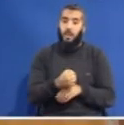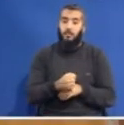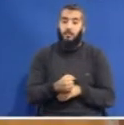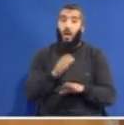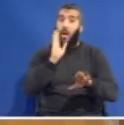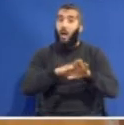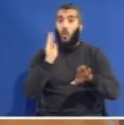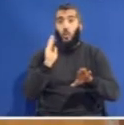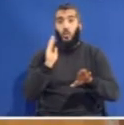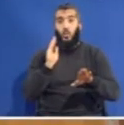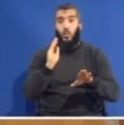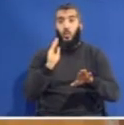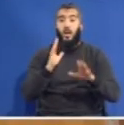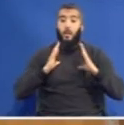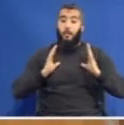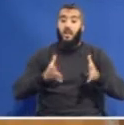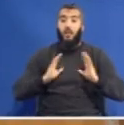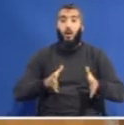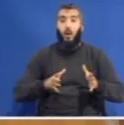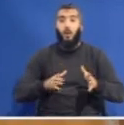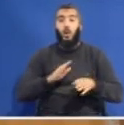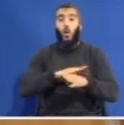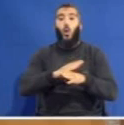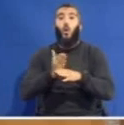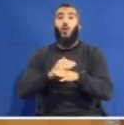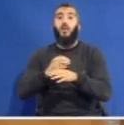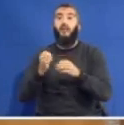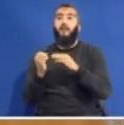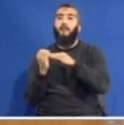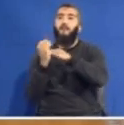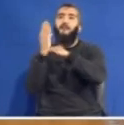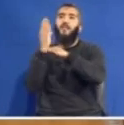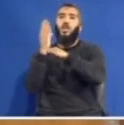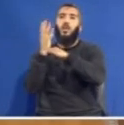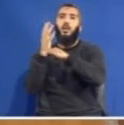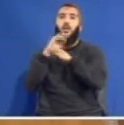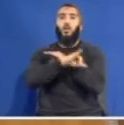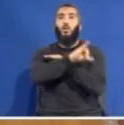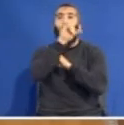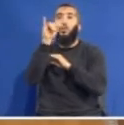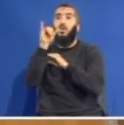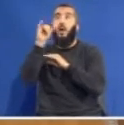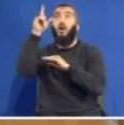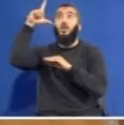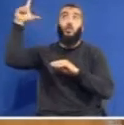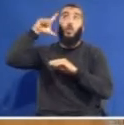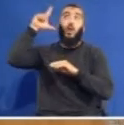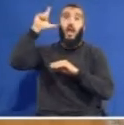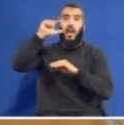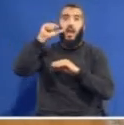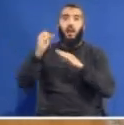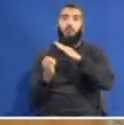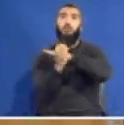النافلة ما بين الفجر الصادق إلى أن تشرق الشمس مقدار، تطلع الشمس مقدار الرمح، وبين